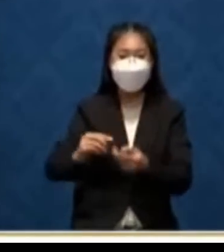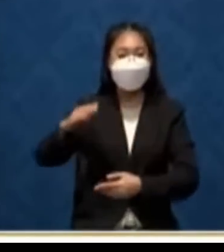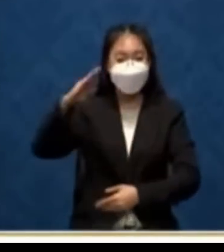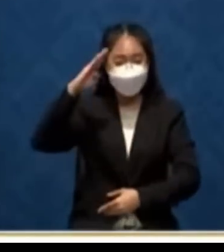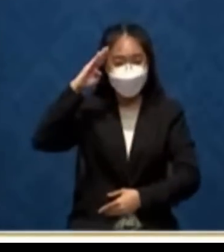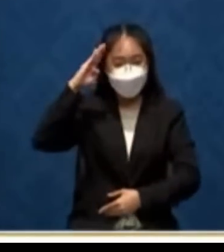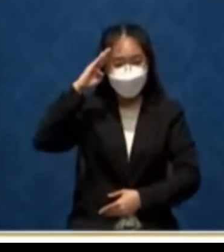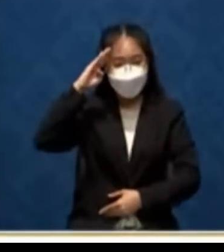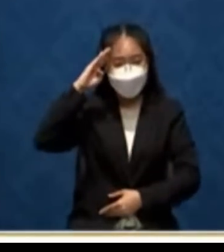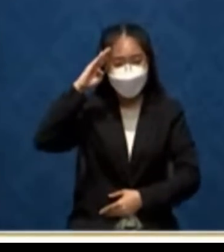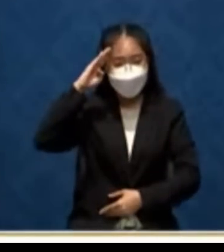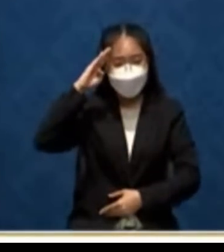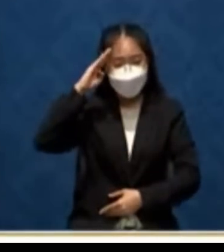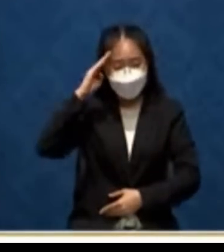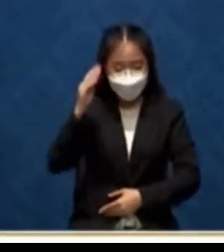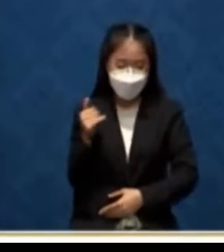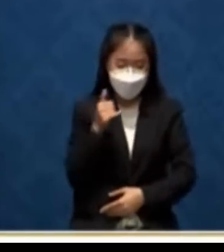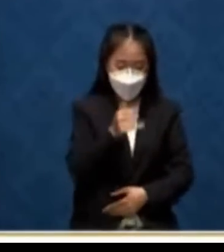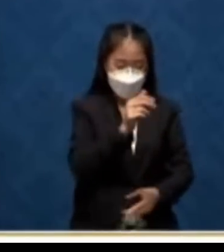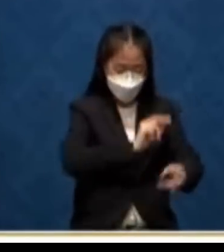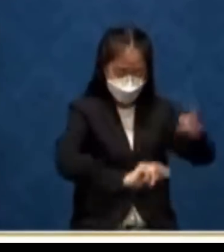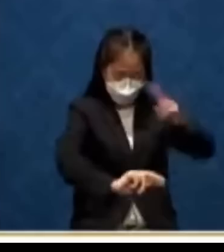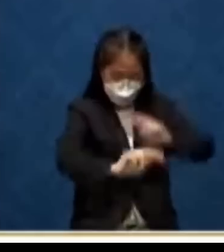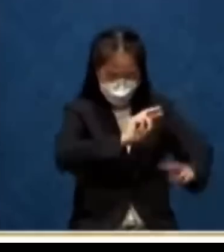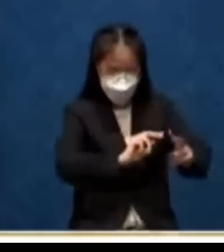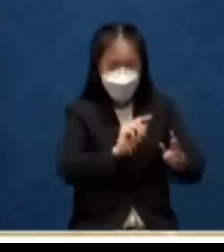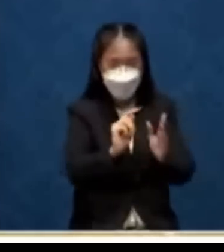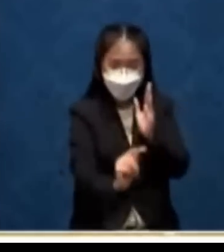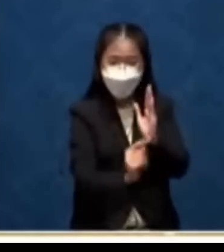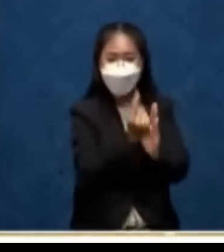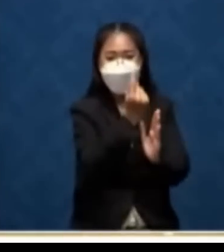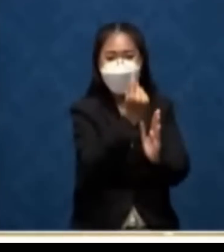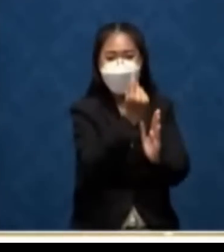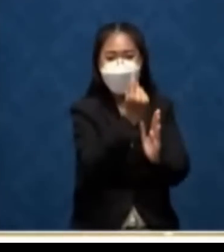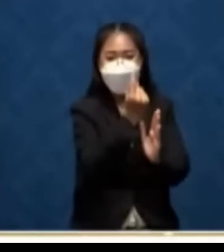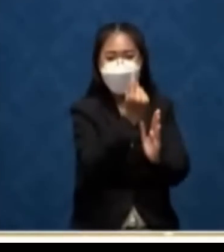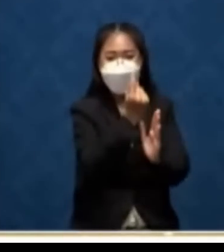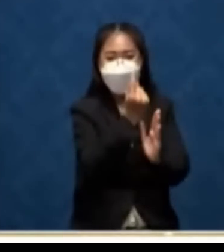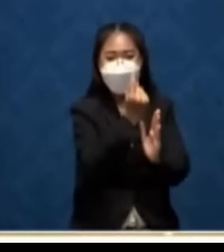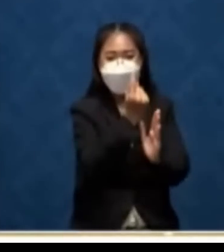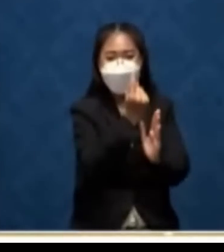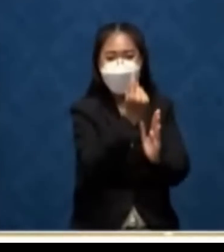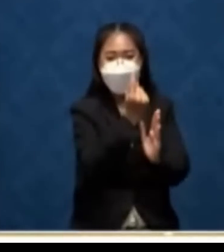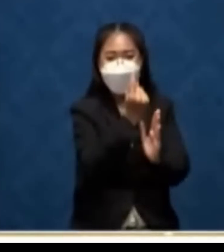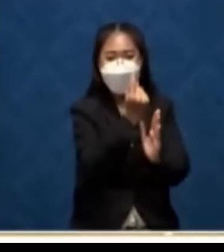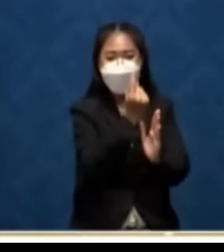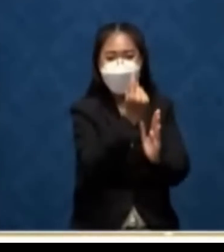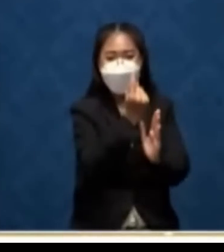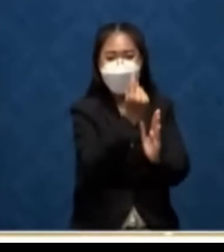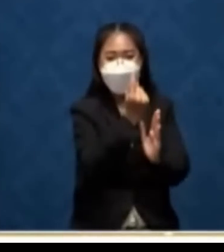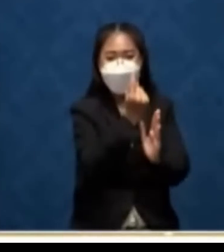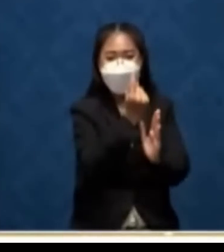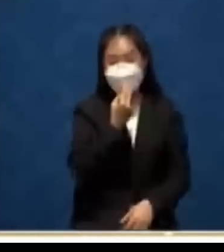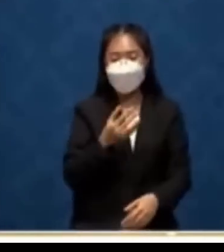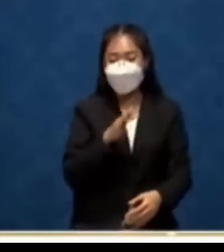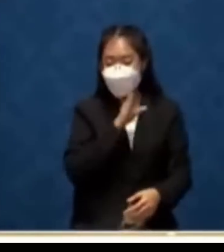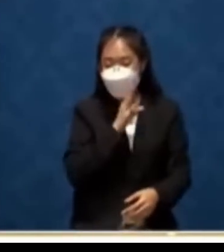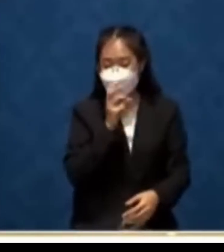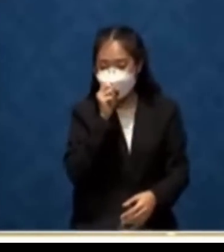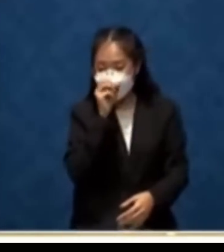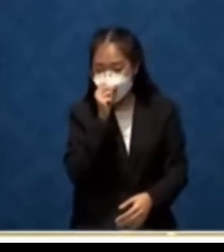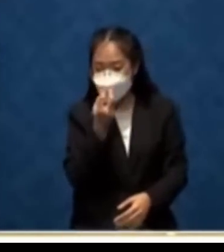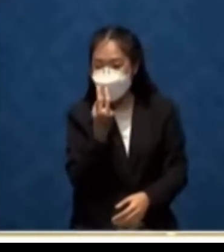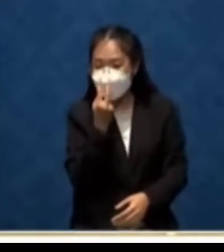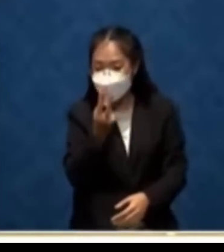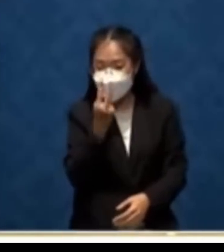คือผู้ที่บุกไปค้นจินหลิงตั้งแต่วันแรกแท้ๆและถ้าท่านลองไปดูคดีคุณมิลัดคดีนั้นลู